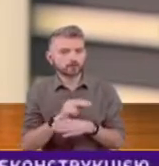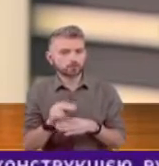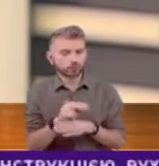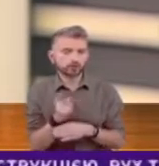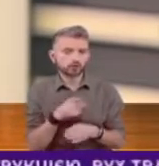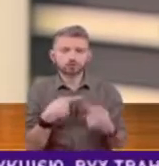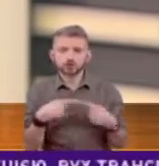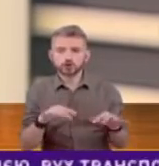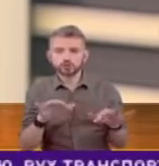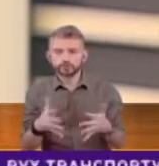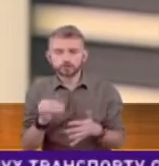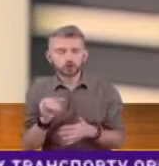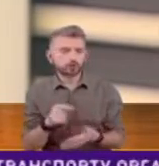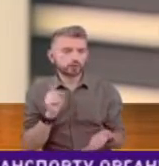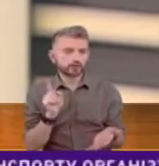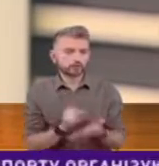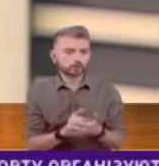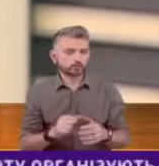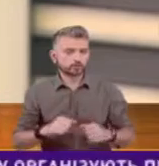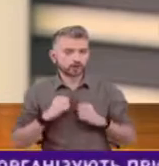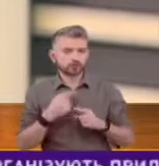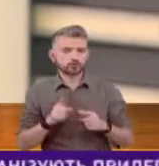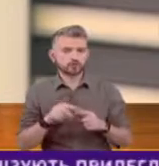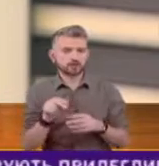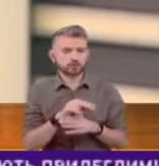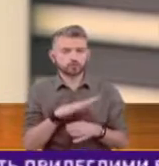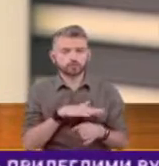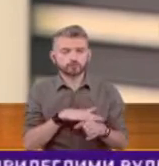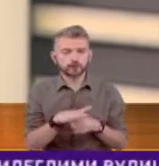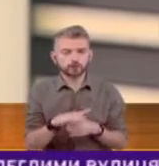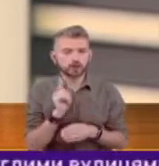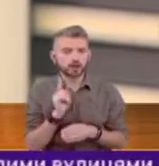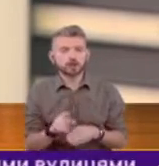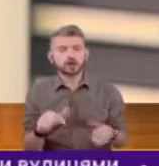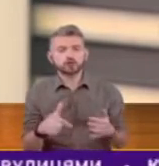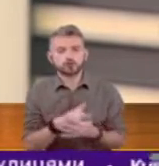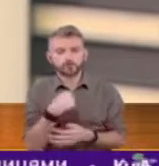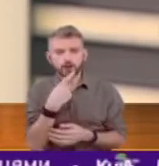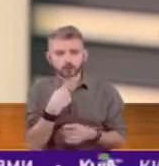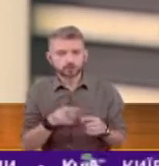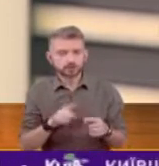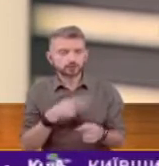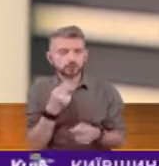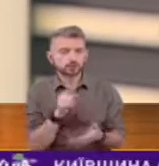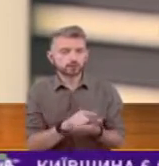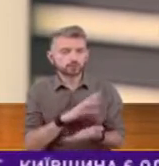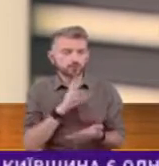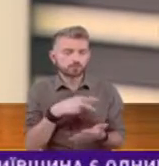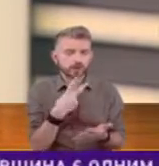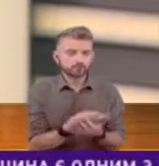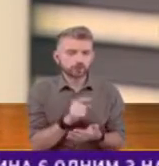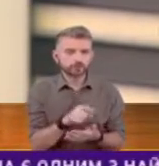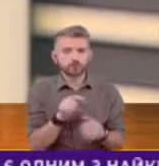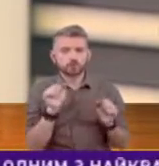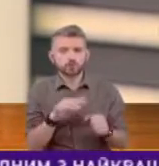іншому випадку. І обов'язково стараюся, щоб цей ремонт був виконаний. Але, знову ж, ці кошти мали би бути передбачені. Вони можуть